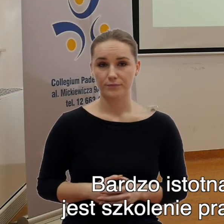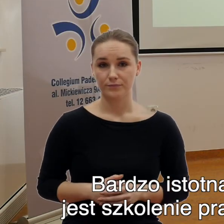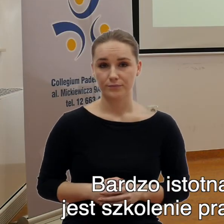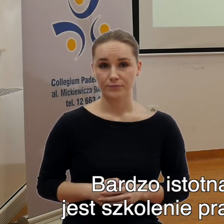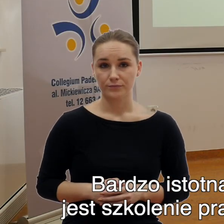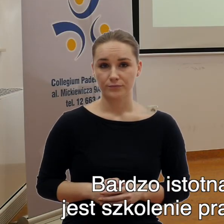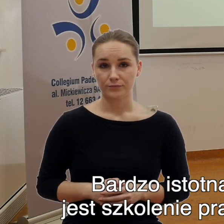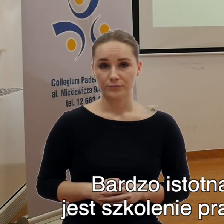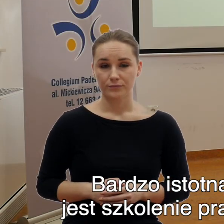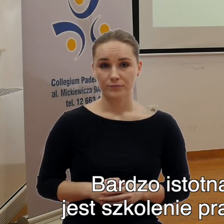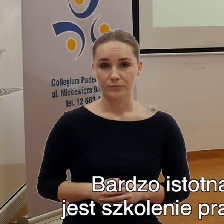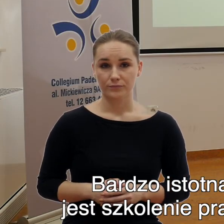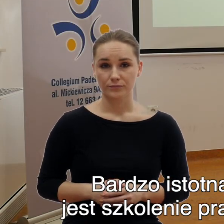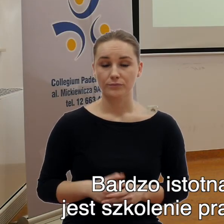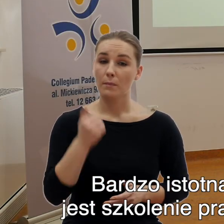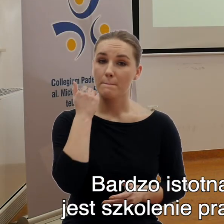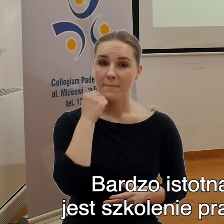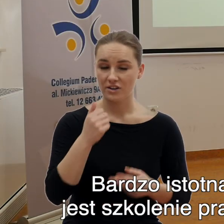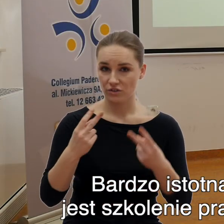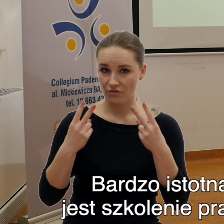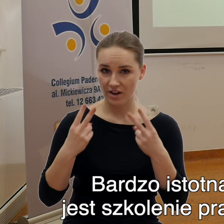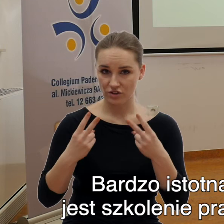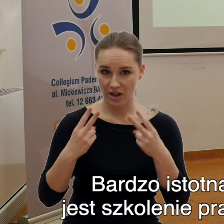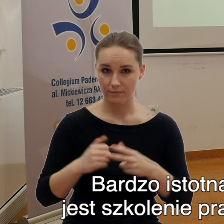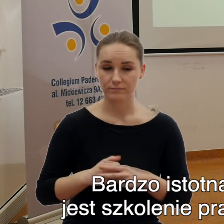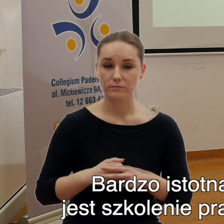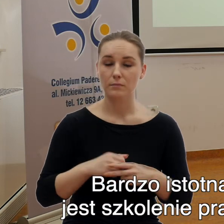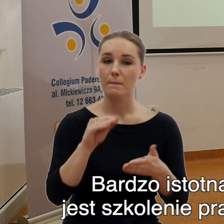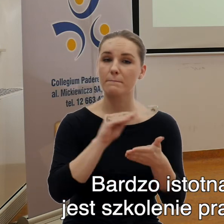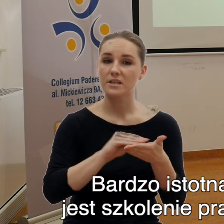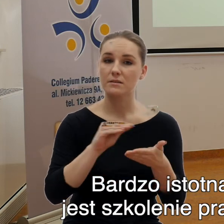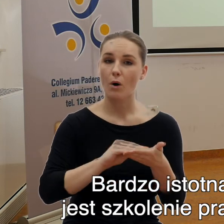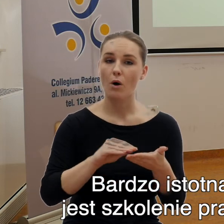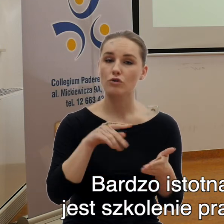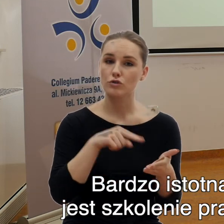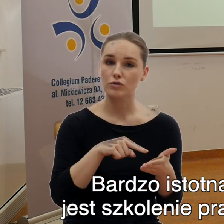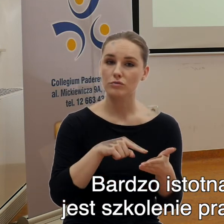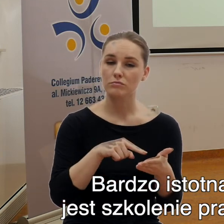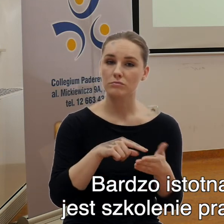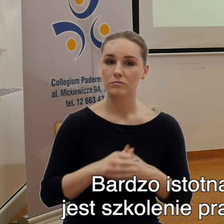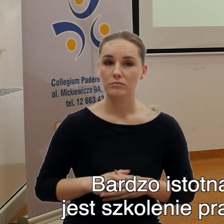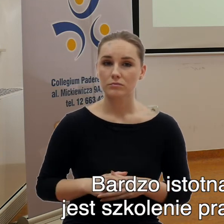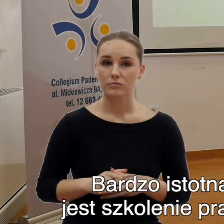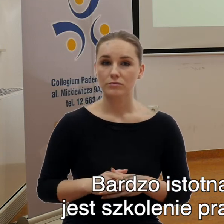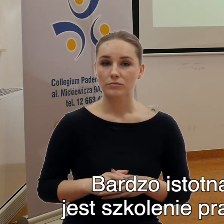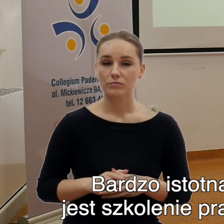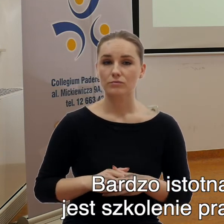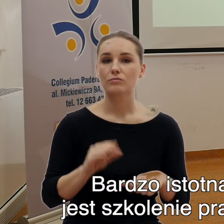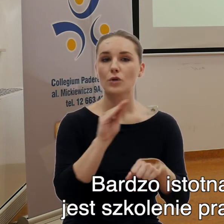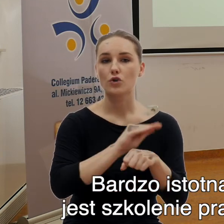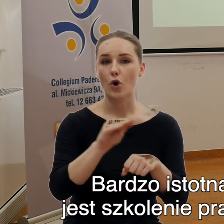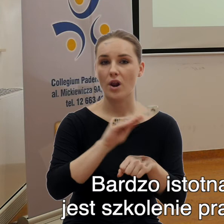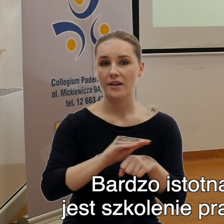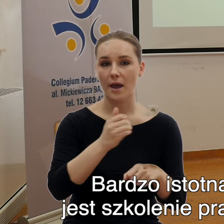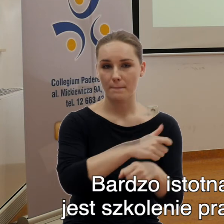rzeczą, którą przewiduje to pismo ogólne, jest szkolenie pracowników, w szczególności